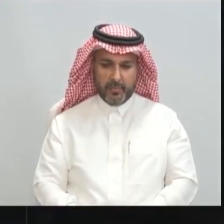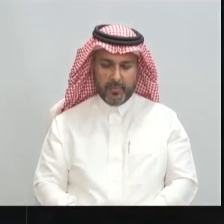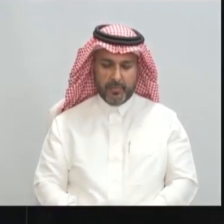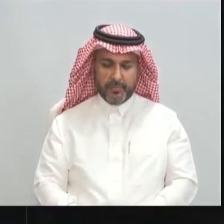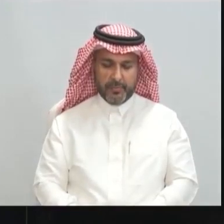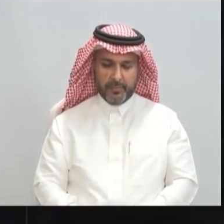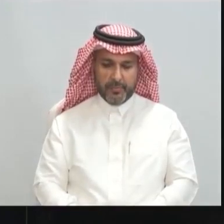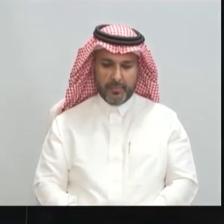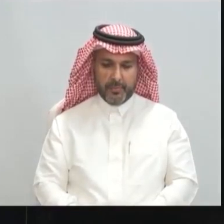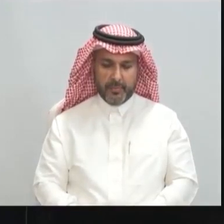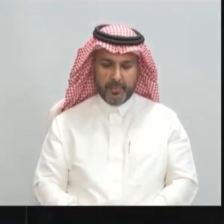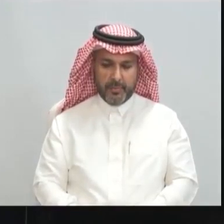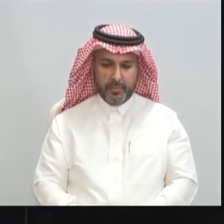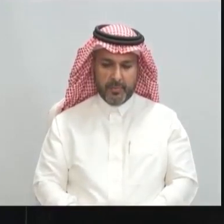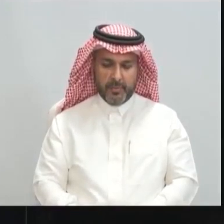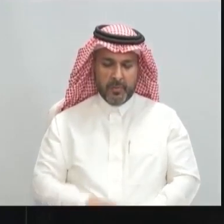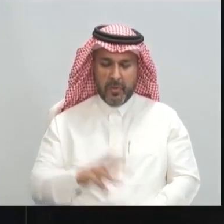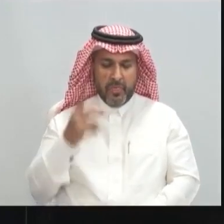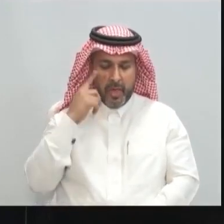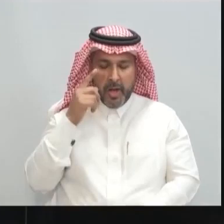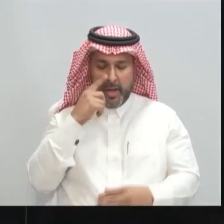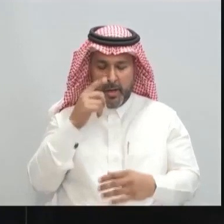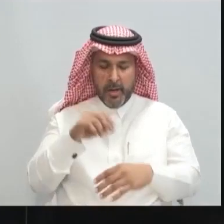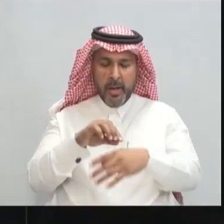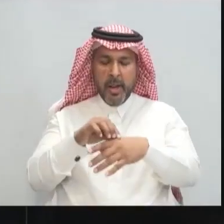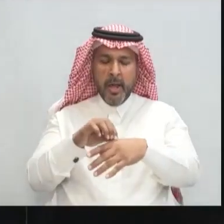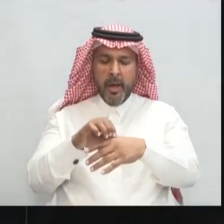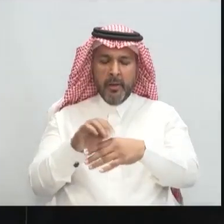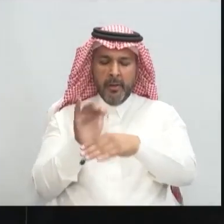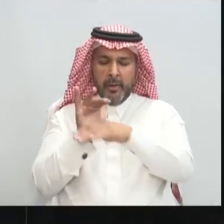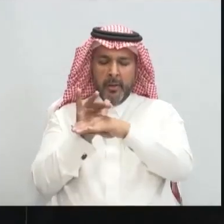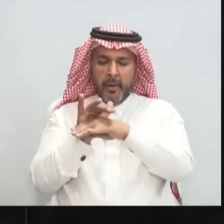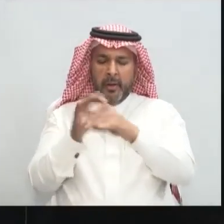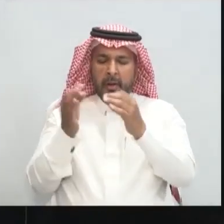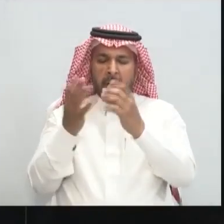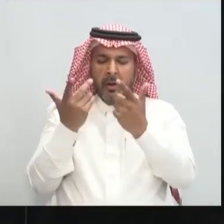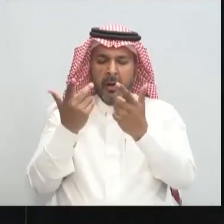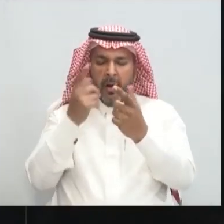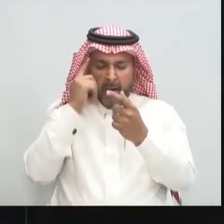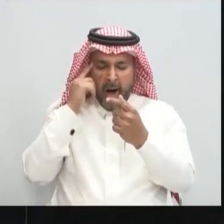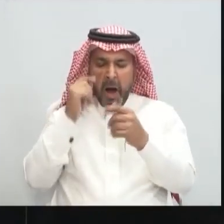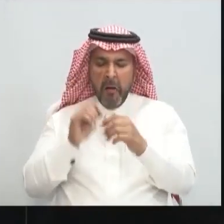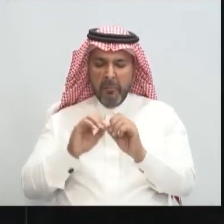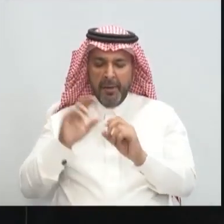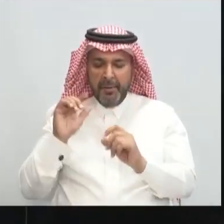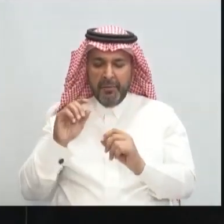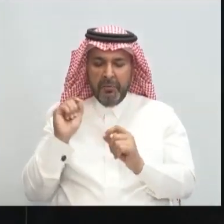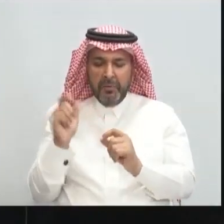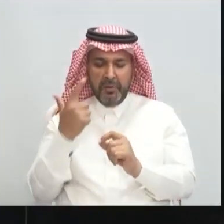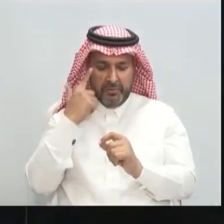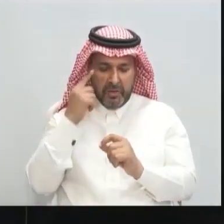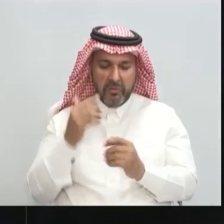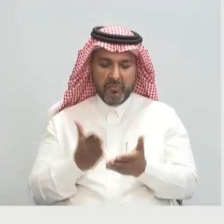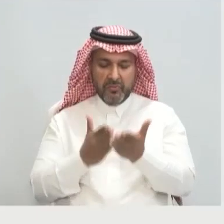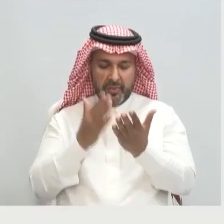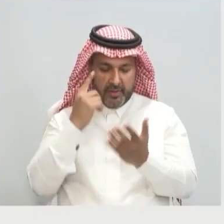نستطيع الوصول للعميل في لحظات ونخبر مثلا بالمطلوب او الاوامر او التعليمات او سماع تعليقه عن